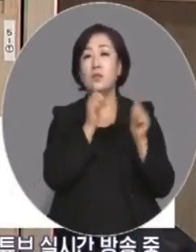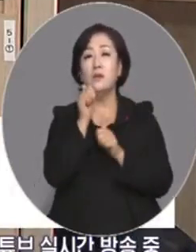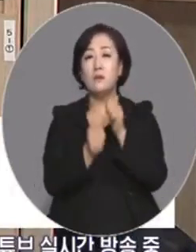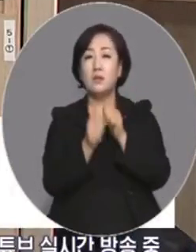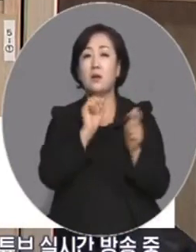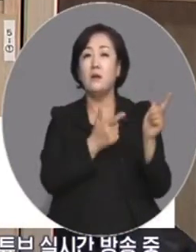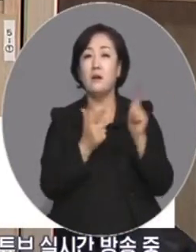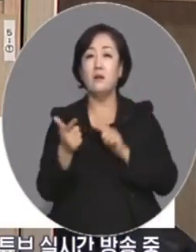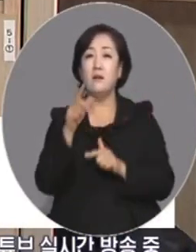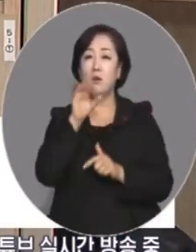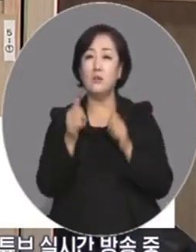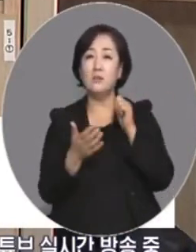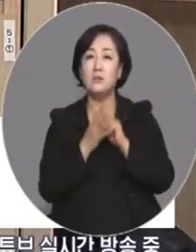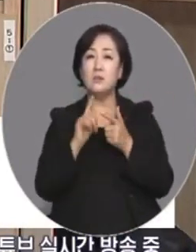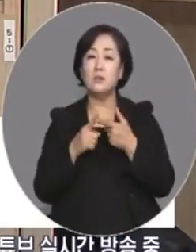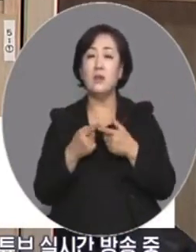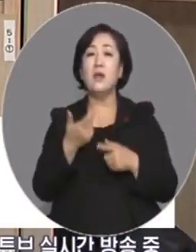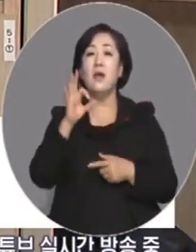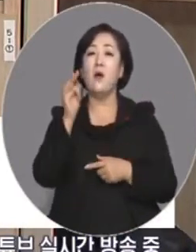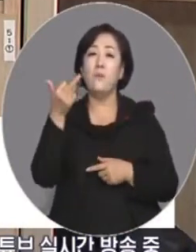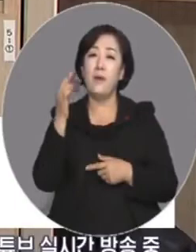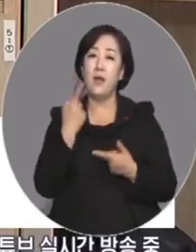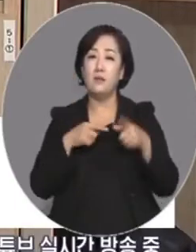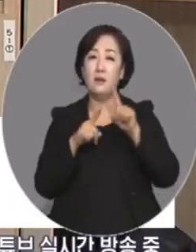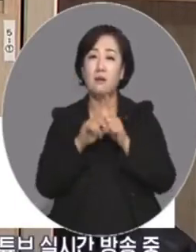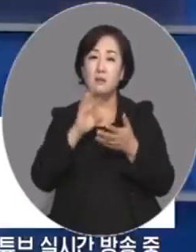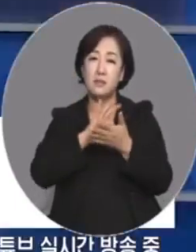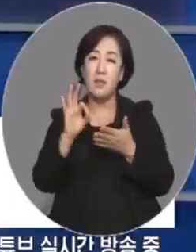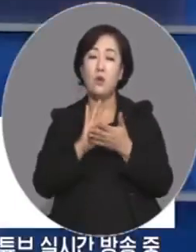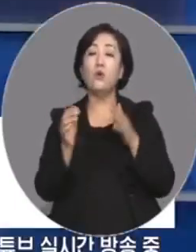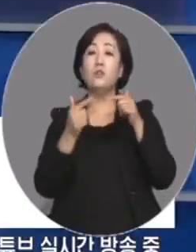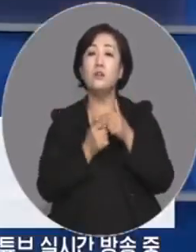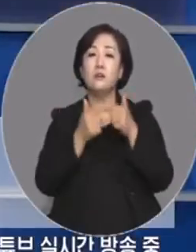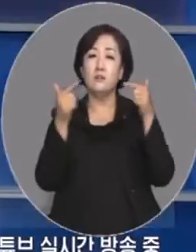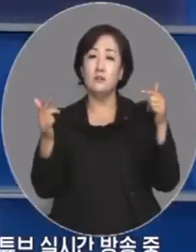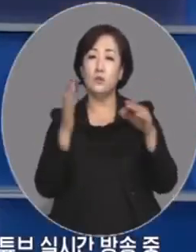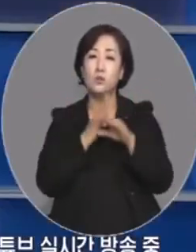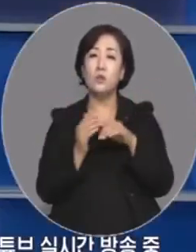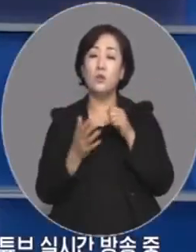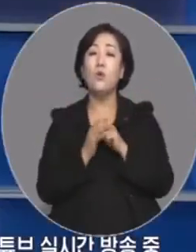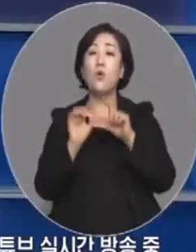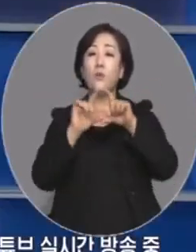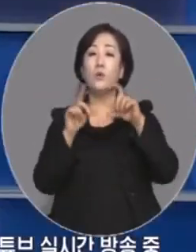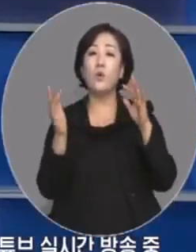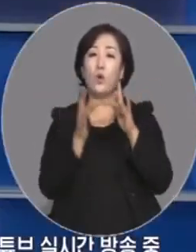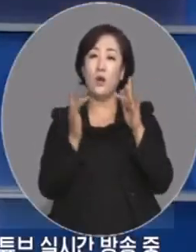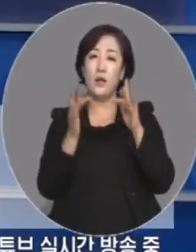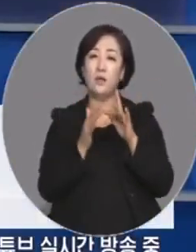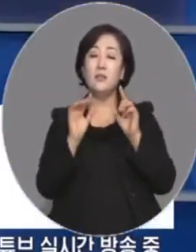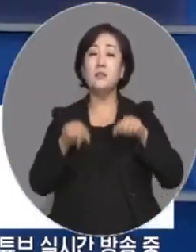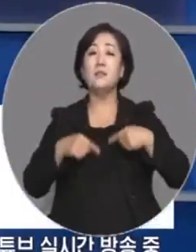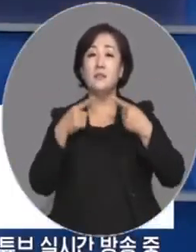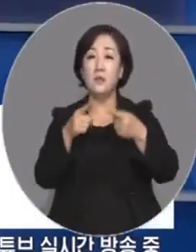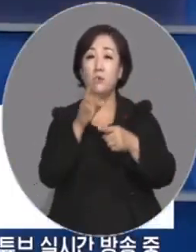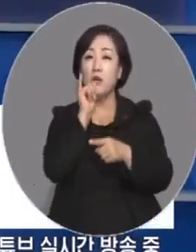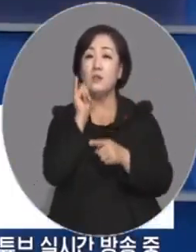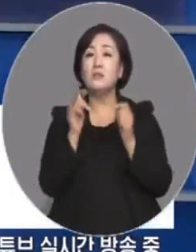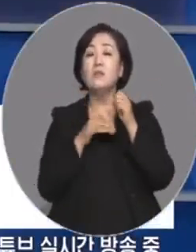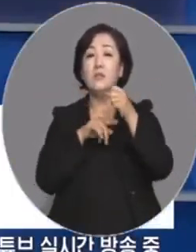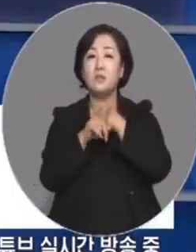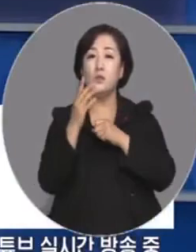뭐 암호화폐 이런 것들이 굉장히 핫했잖아요. 그리고 이렇게 온라인 도박을 쉽게 접할 수 있게 되다